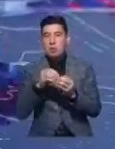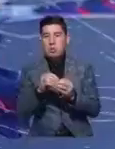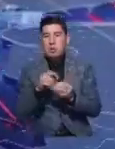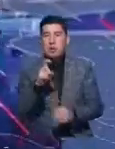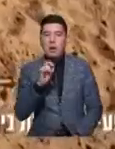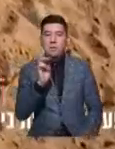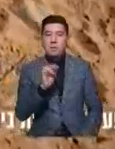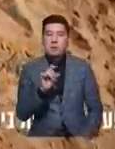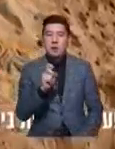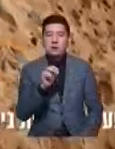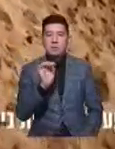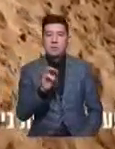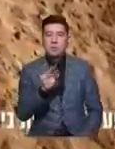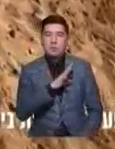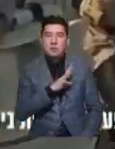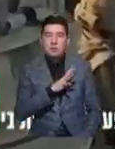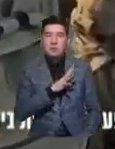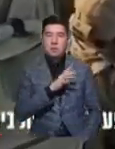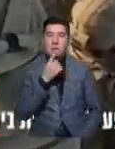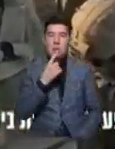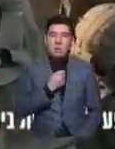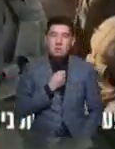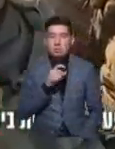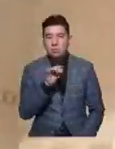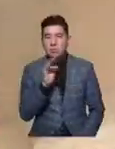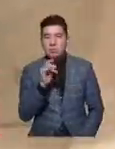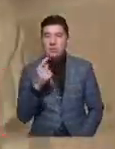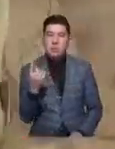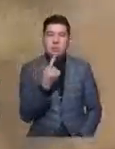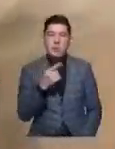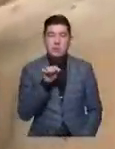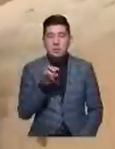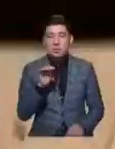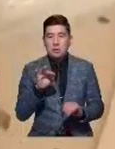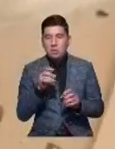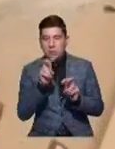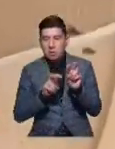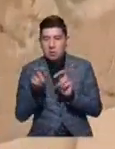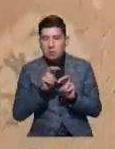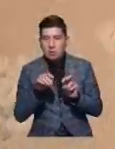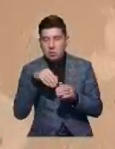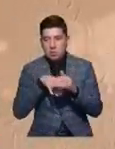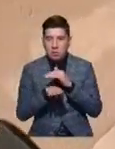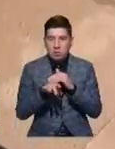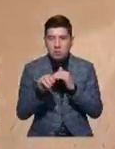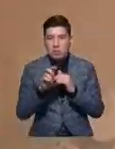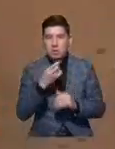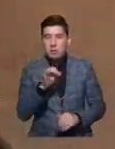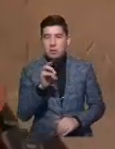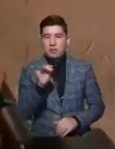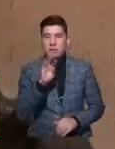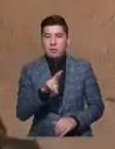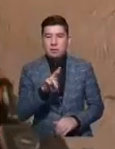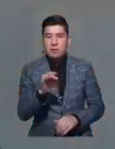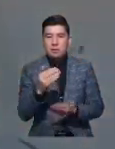в Аль-Шифе. Но израильские военные, похоже, так не считают. Первое, что они сделали, это обыскали палаты и подвалы в поисках боевиков. Армия обороны